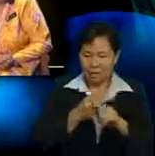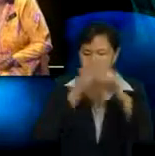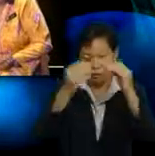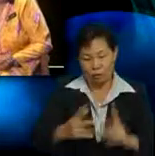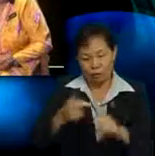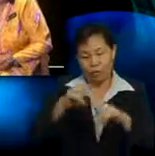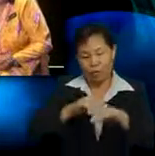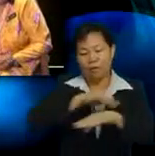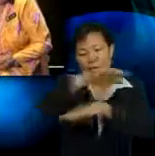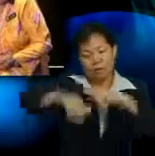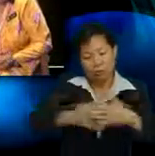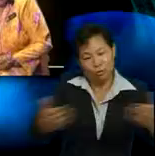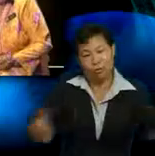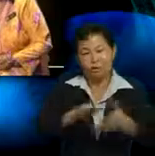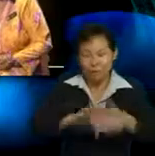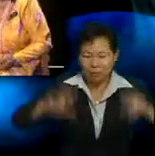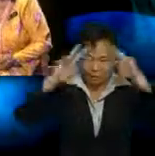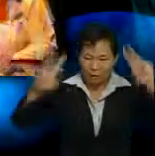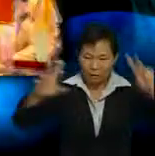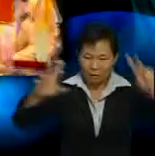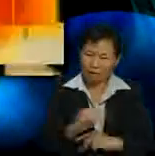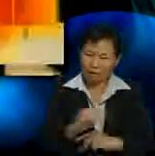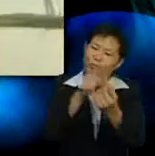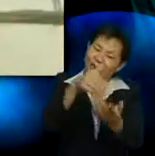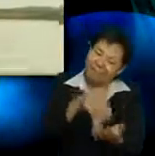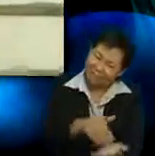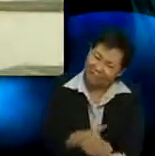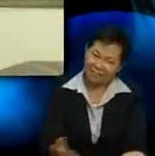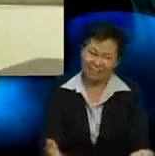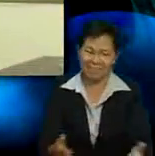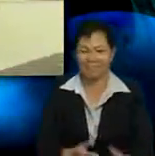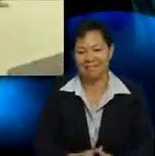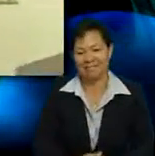kepada semua. Selamat sejahtera dan jumpa lagi.